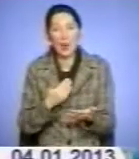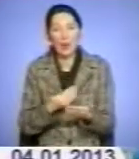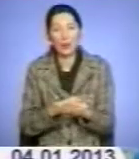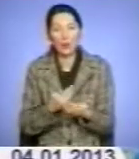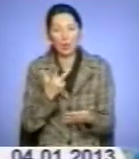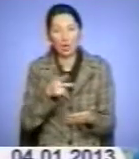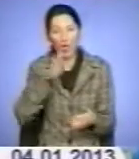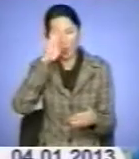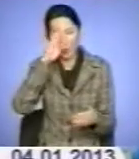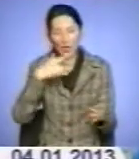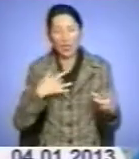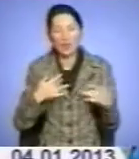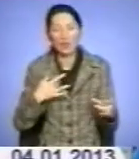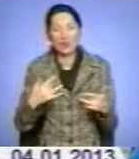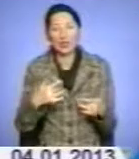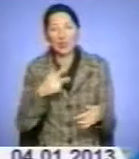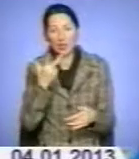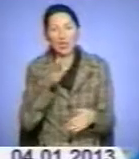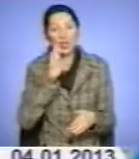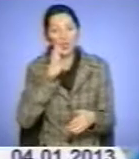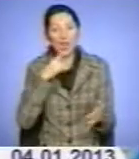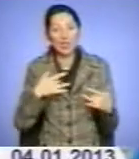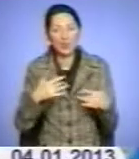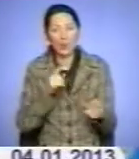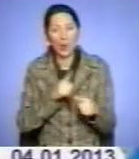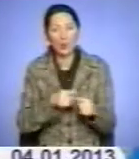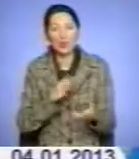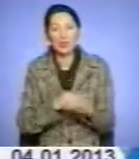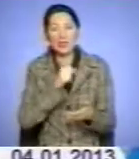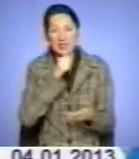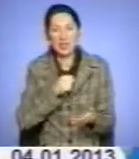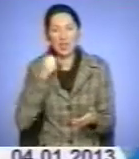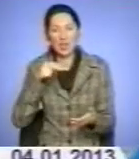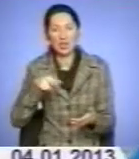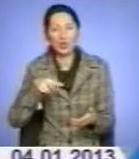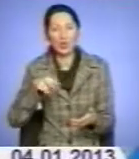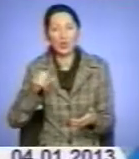3 хлопчачі вертепи, 3 дівочих, плюс є старшопластунський вертеп. І